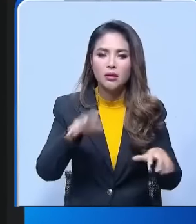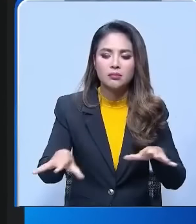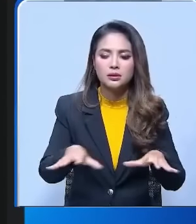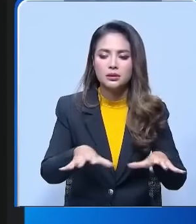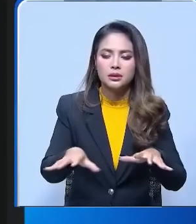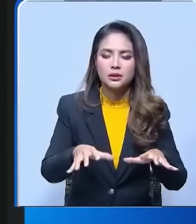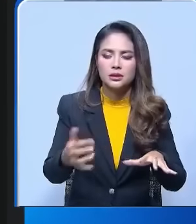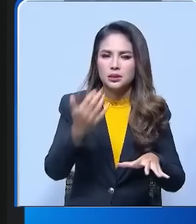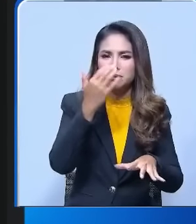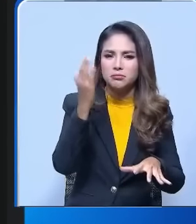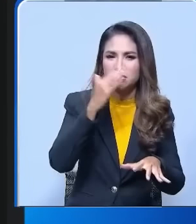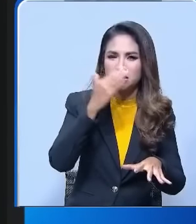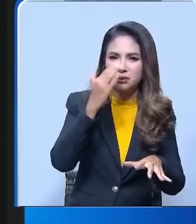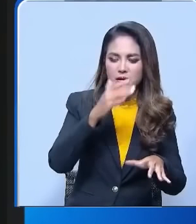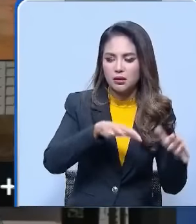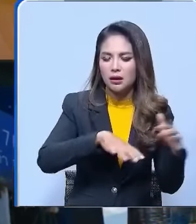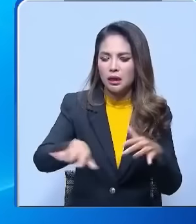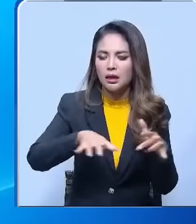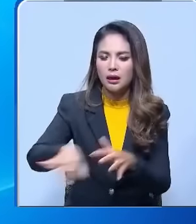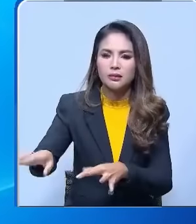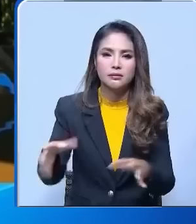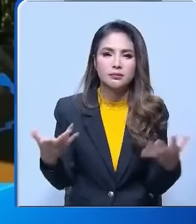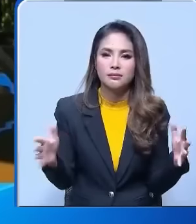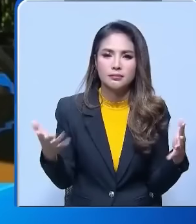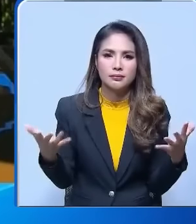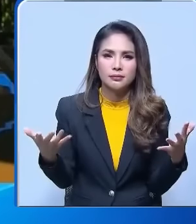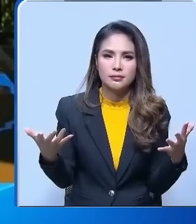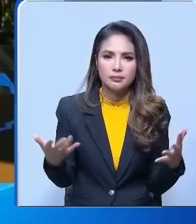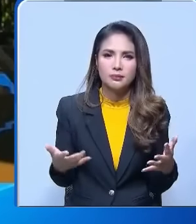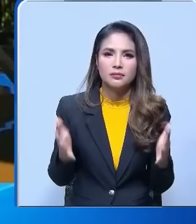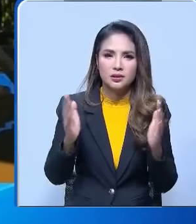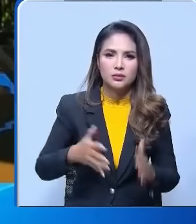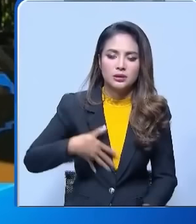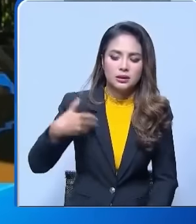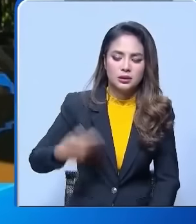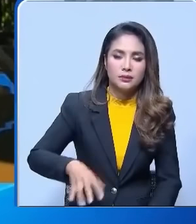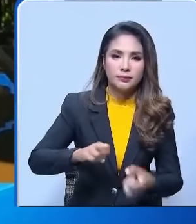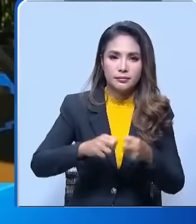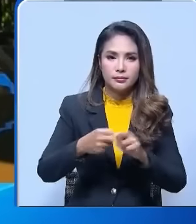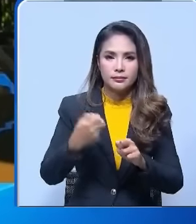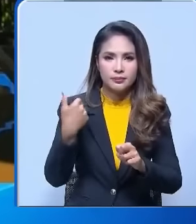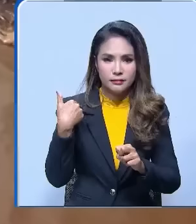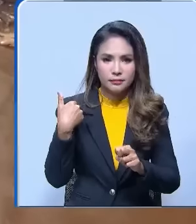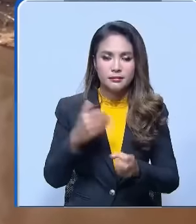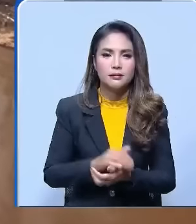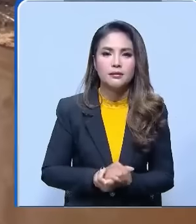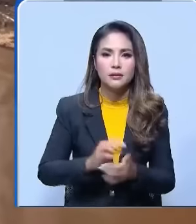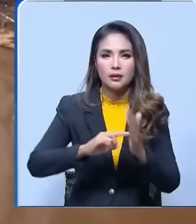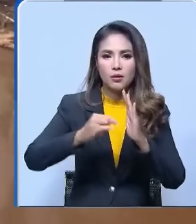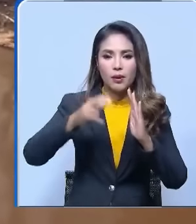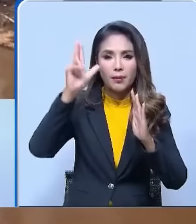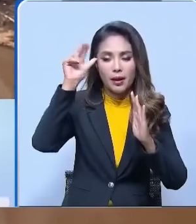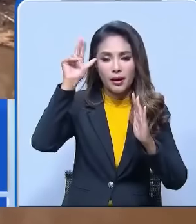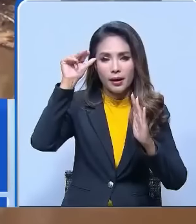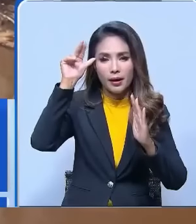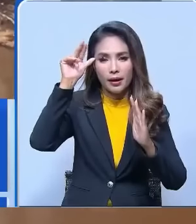กลิ่นเหม็นมันไม่มีทางออกไม่ระบายสุดท้ายก็เนี่ยค่ะชาวบ้านเดือดร้อนหนักส่วนที่ลำปางพื้นที่ท้ายน้ำบ้านต้นธ